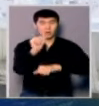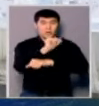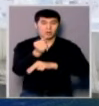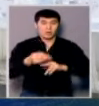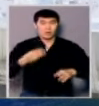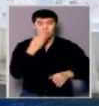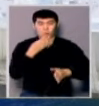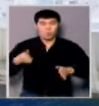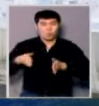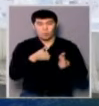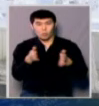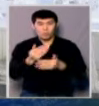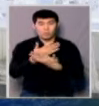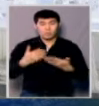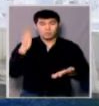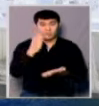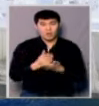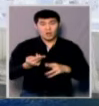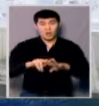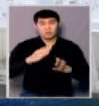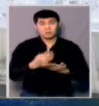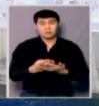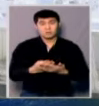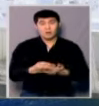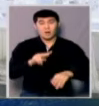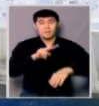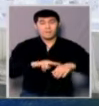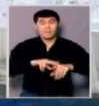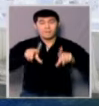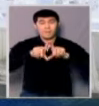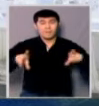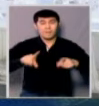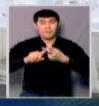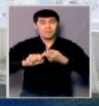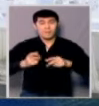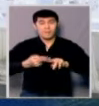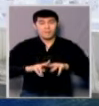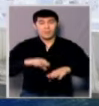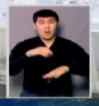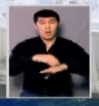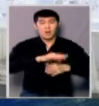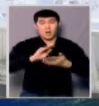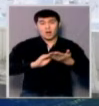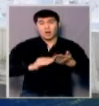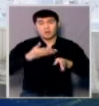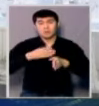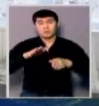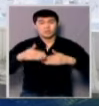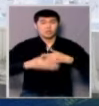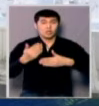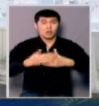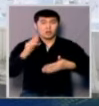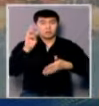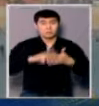құралдарымен мұздың үстіне шығу фактілері бар. Оларды полиция департаментімен әкімшілік хаттамалар толтырылып,